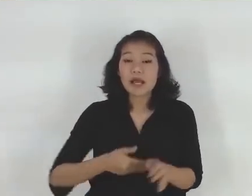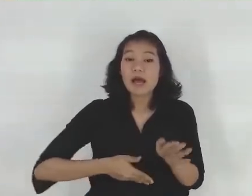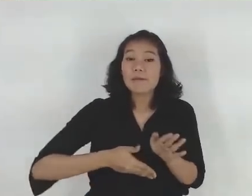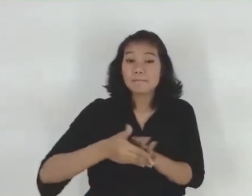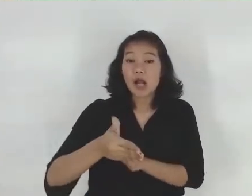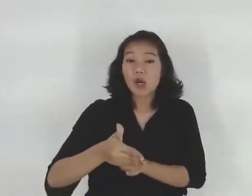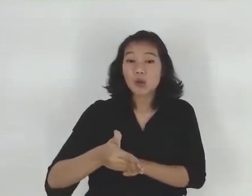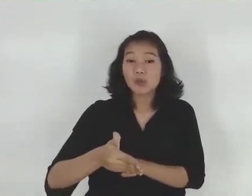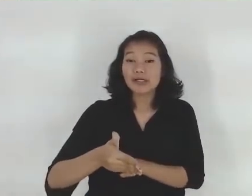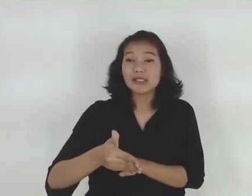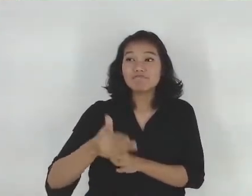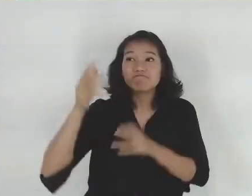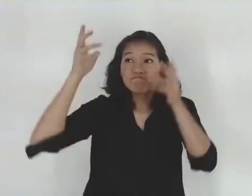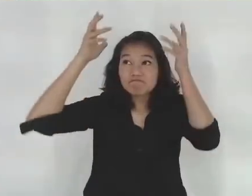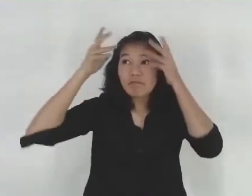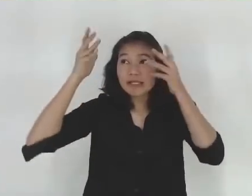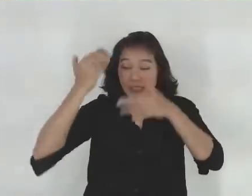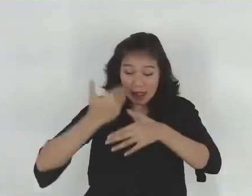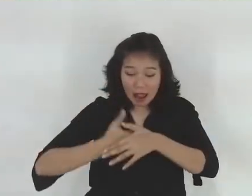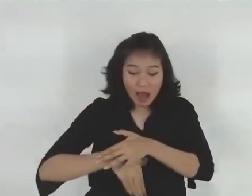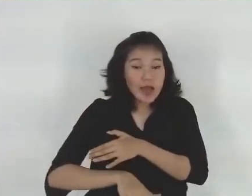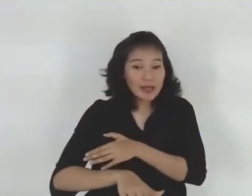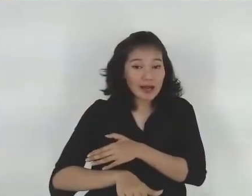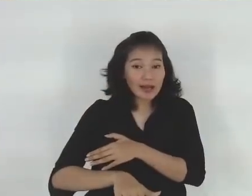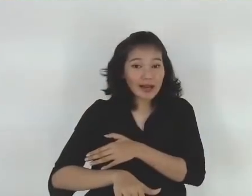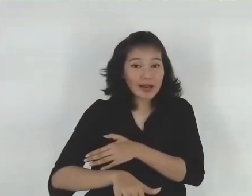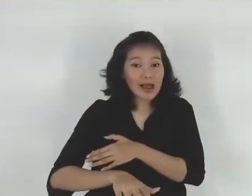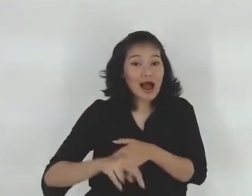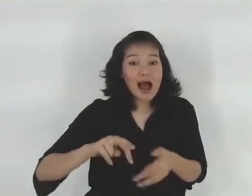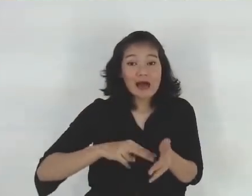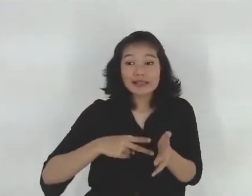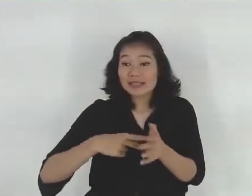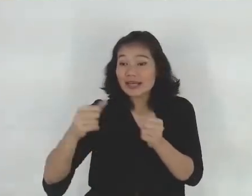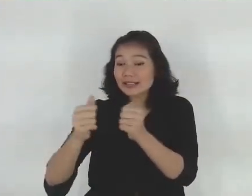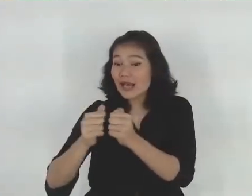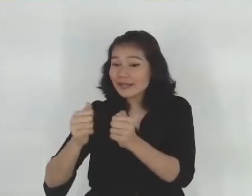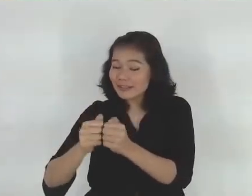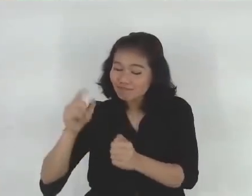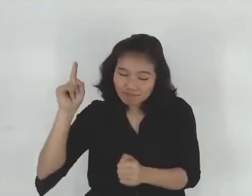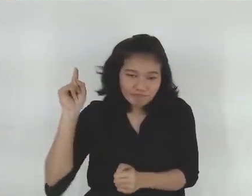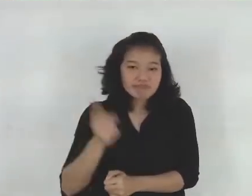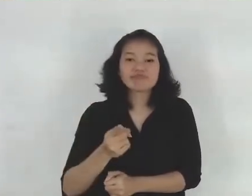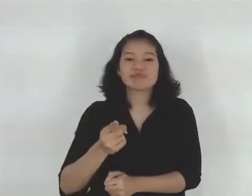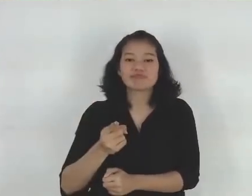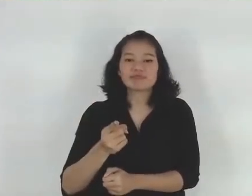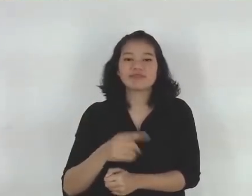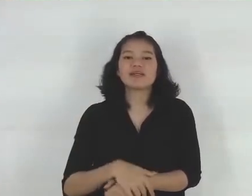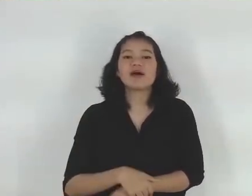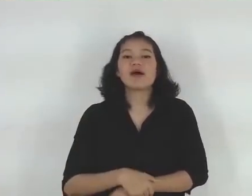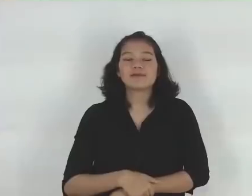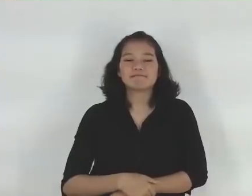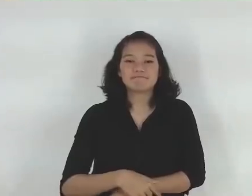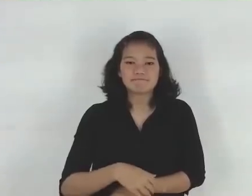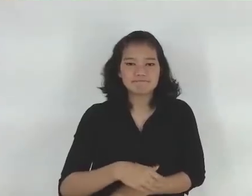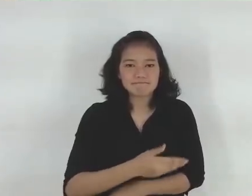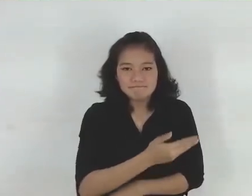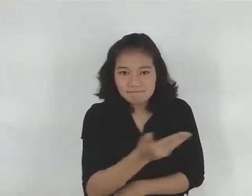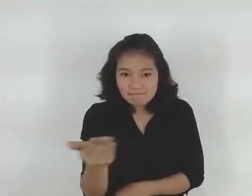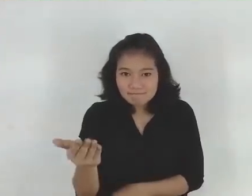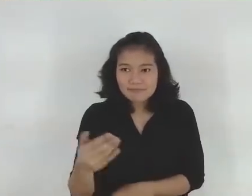kelahiran Sang meja semua akan digenapi Jumat yang terkasih